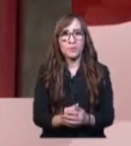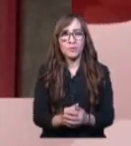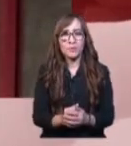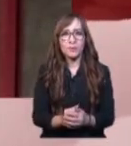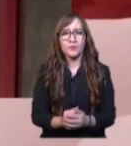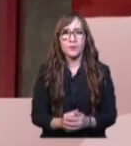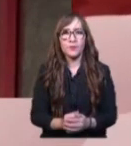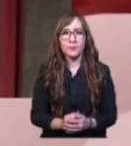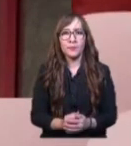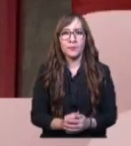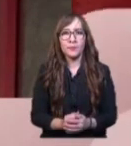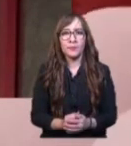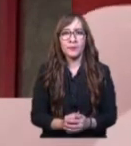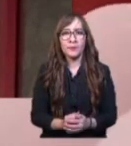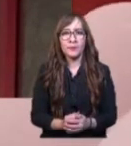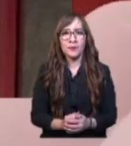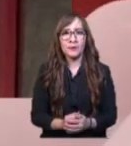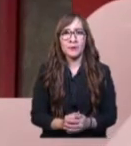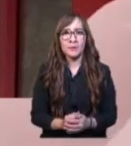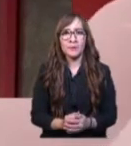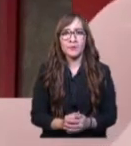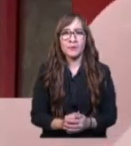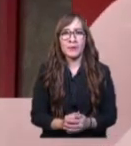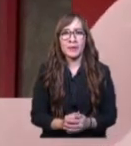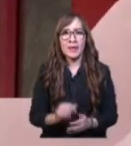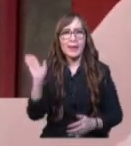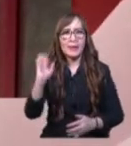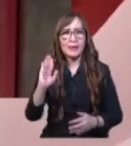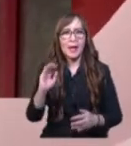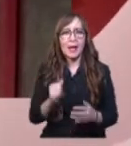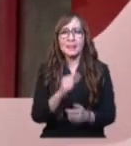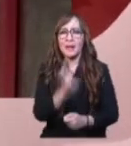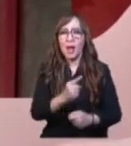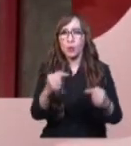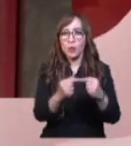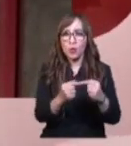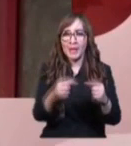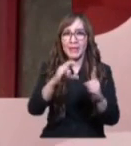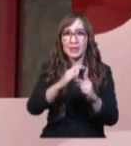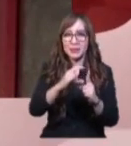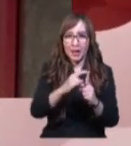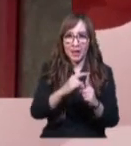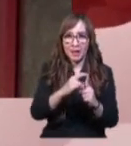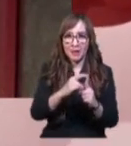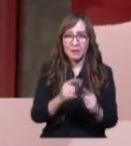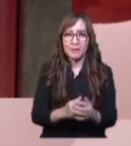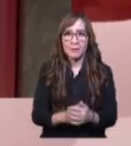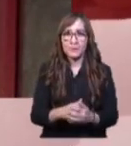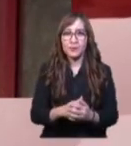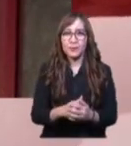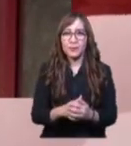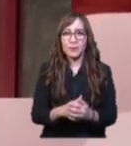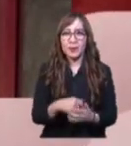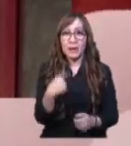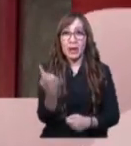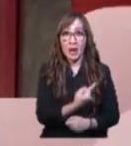sangat update sama hal sesuatu hal yang bernama digital. Kak Tuku sejak 2015 pun bisa dilihat